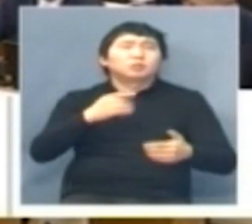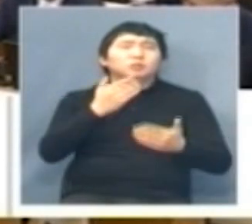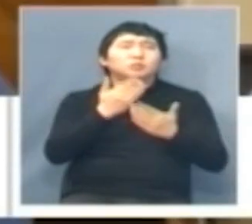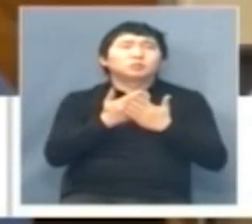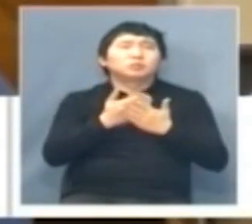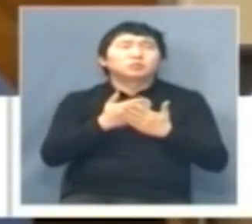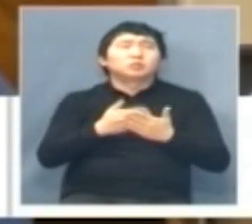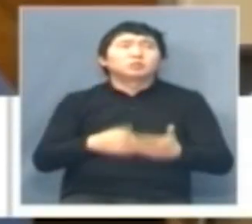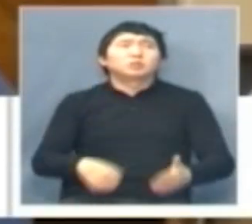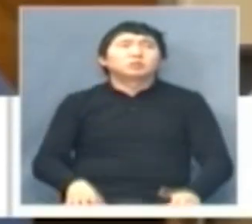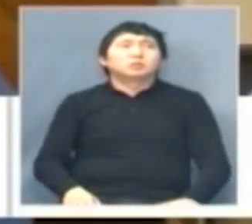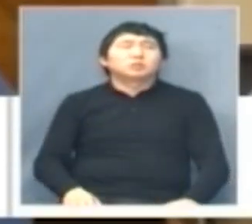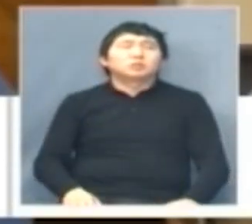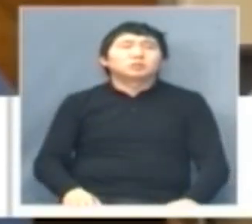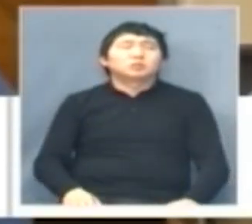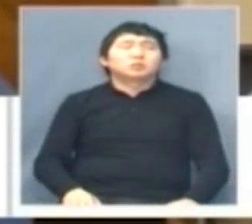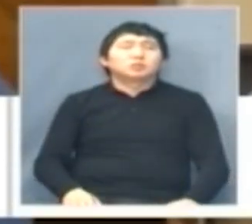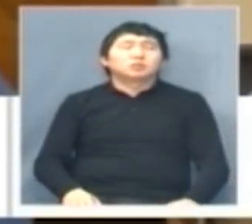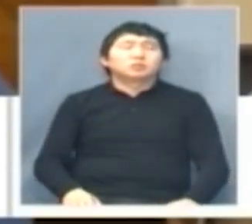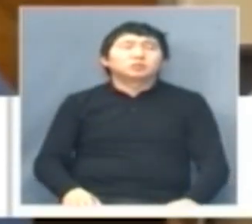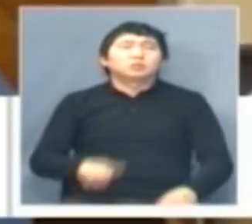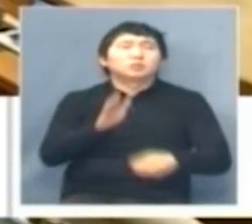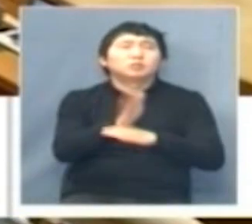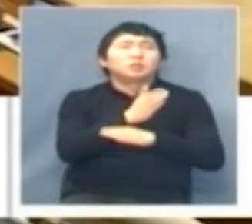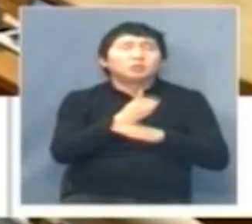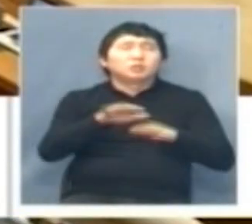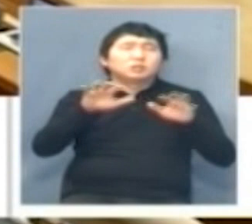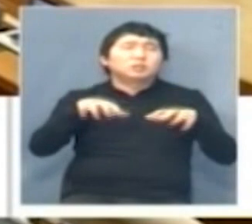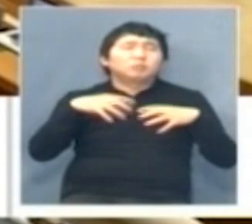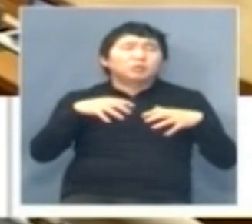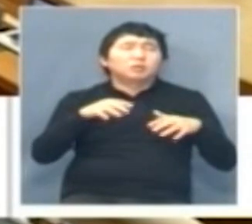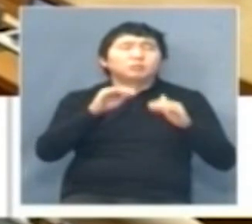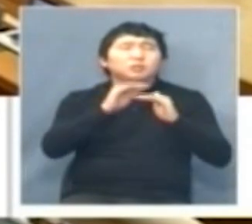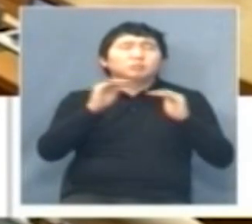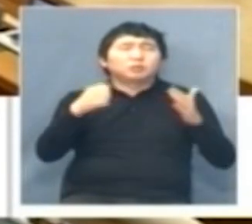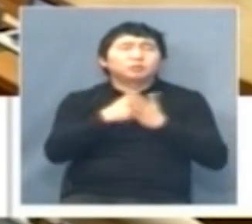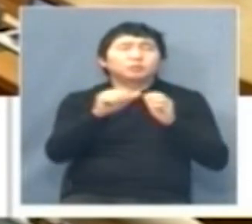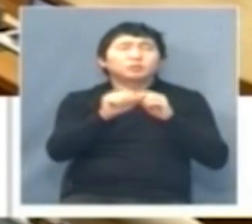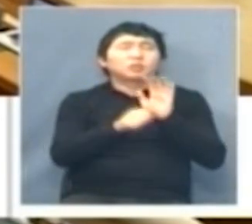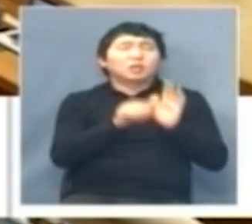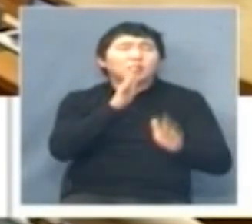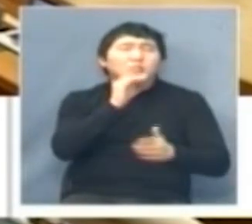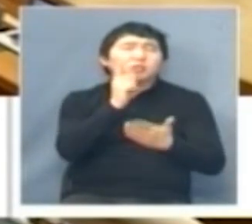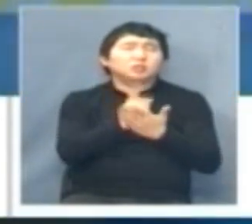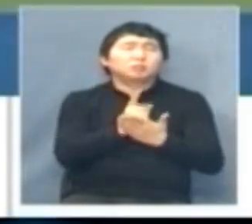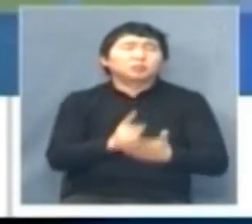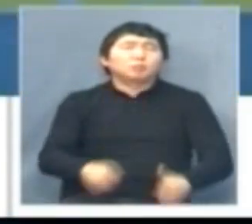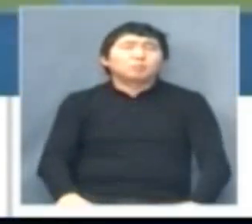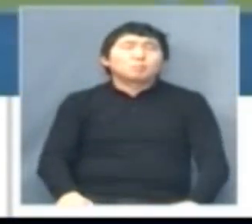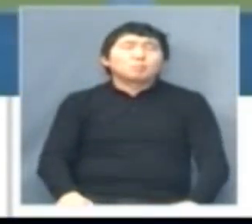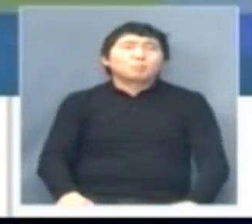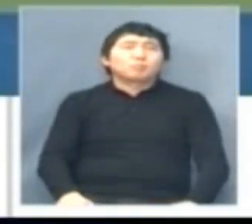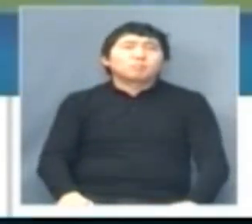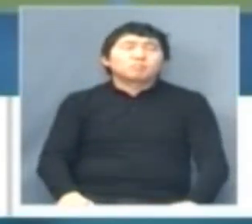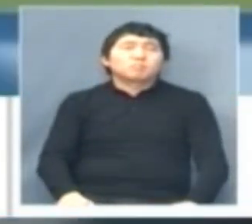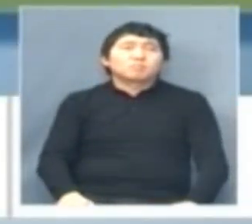животных детьми, не достигшими 16-летнего возраста. Но не всех, а только требующих особой ответственности, то есть собак крупных пород. По